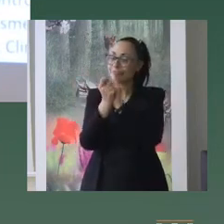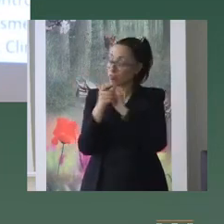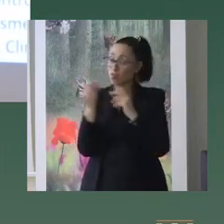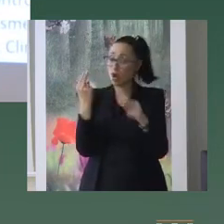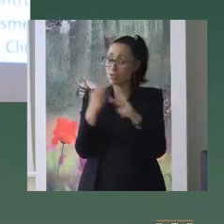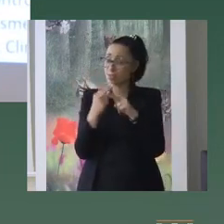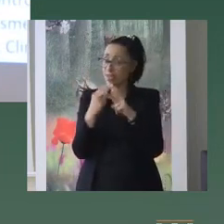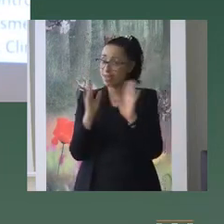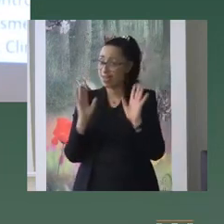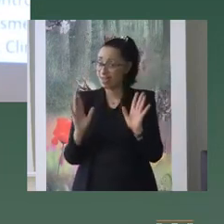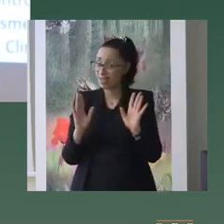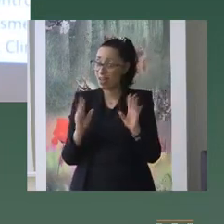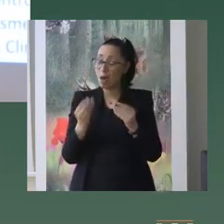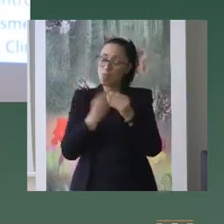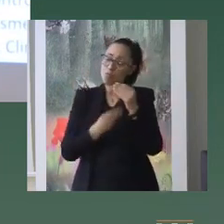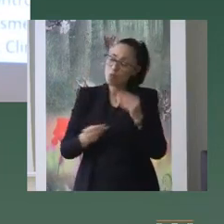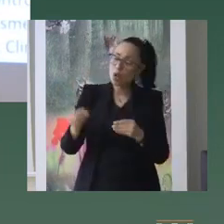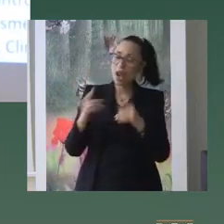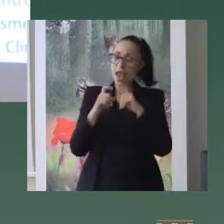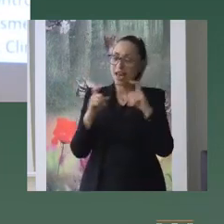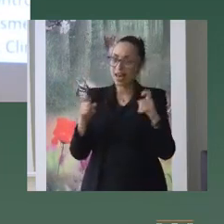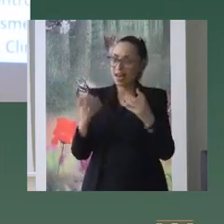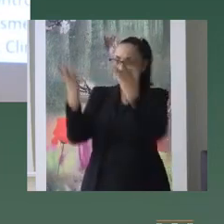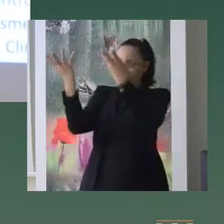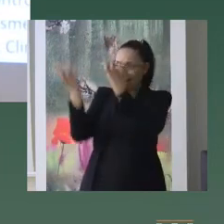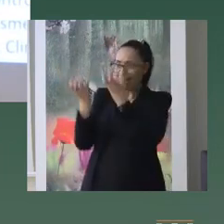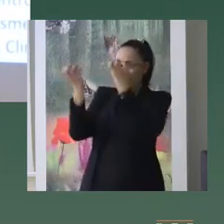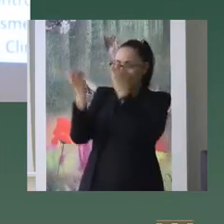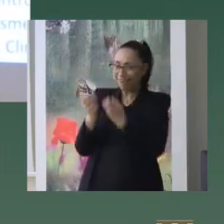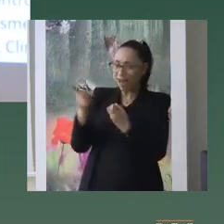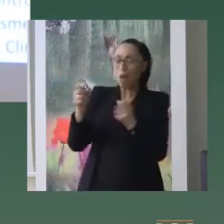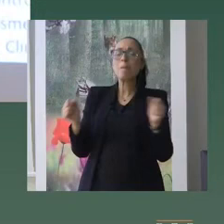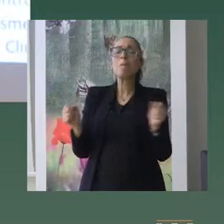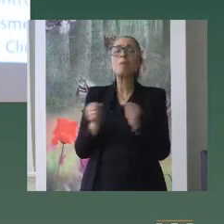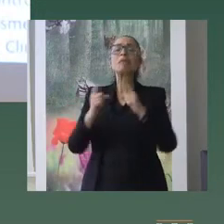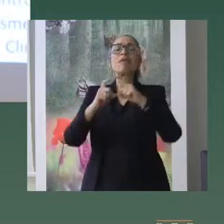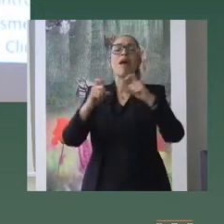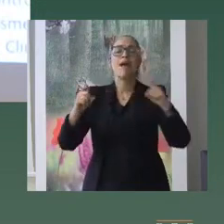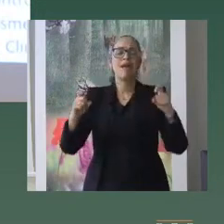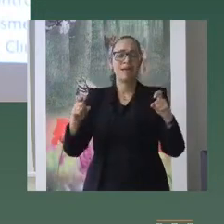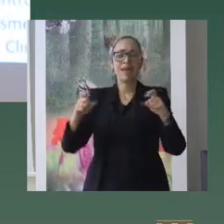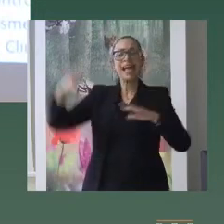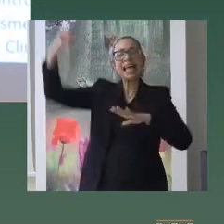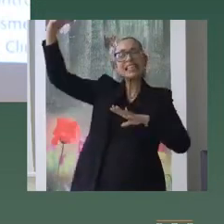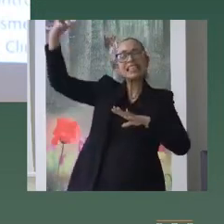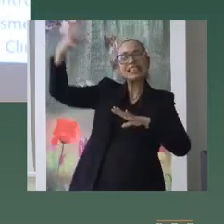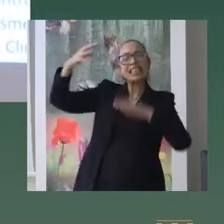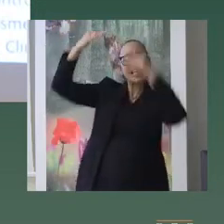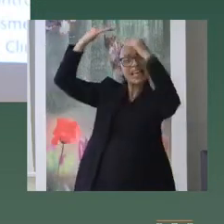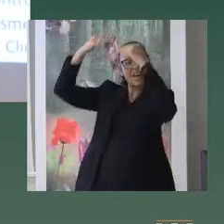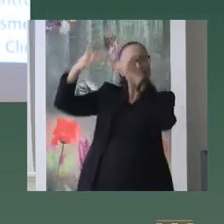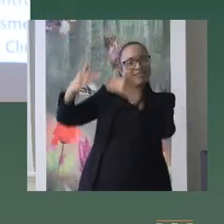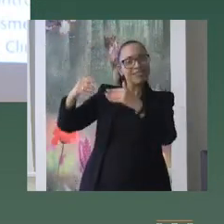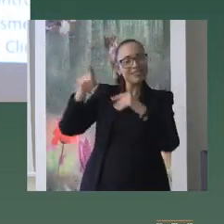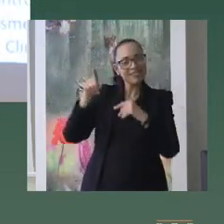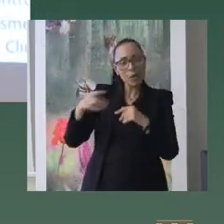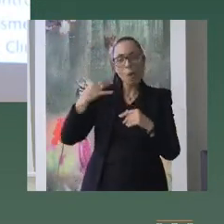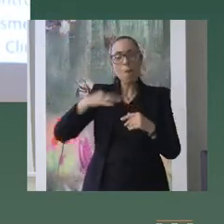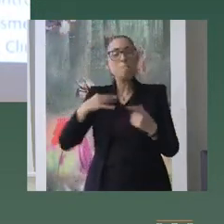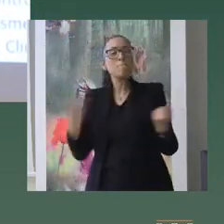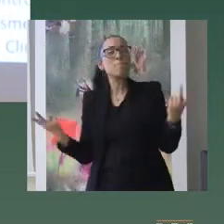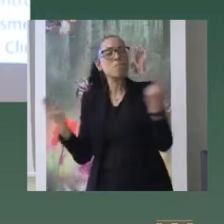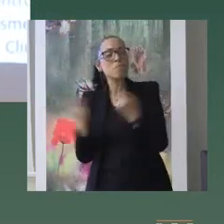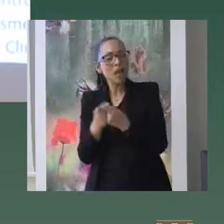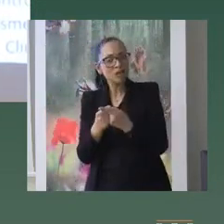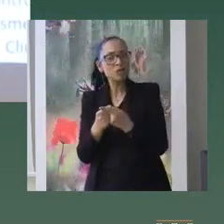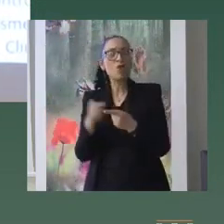η βελτίωση. Με τα καλύτερα υλικά που απορροφούν λιγότερο την ακτινοβολία, τα ψυχρά υλικά, με τη σκίαση, με το πράσινο